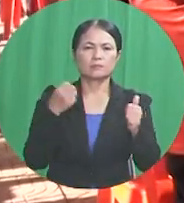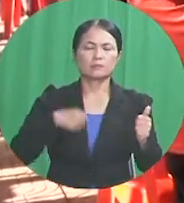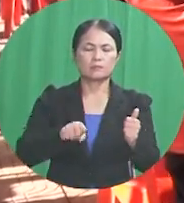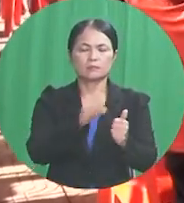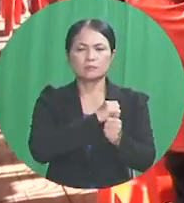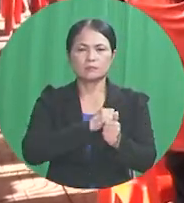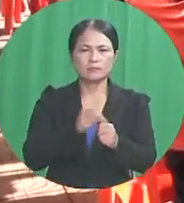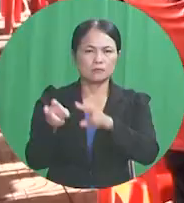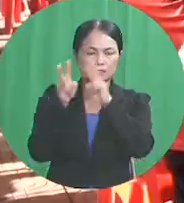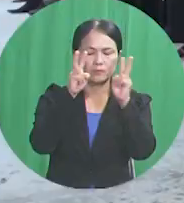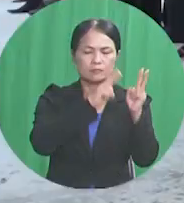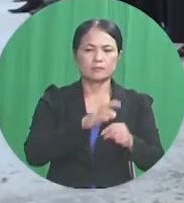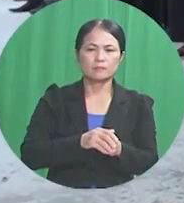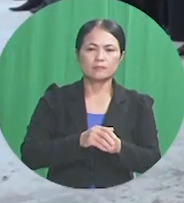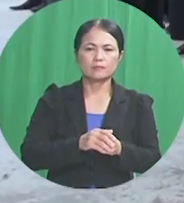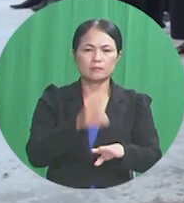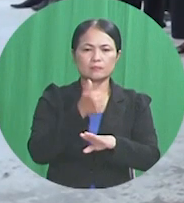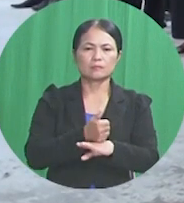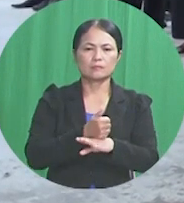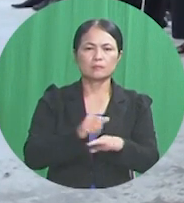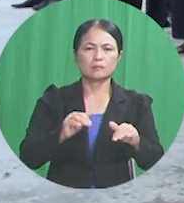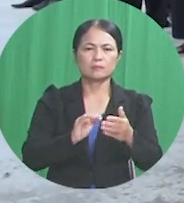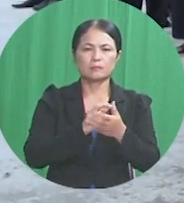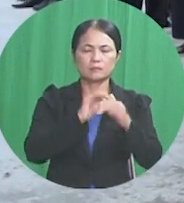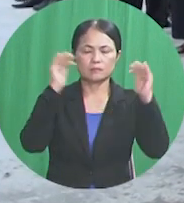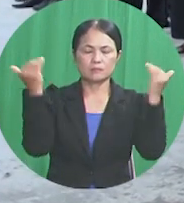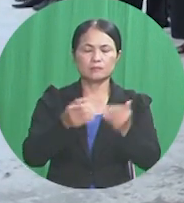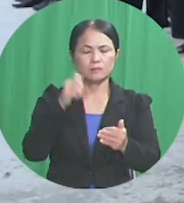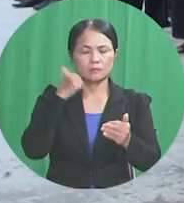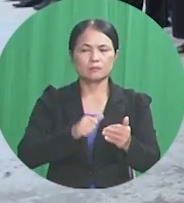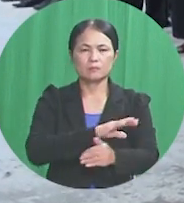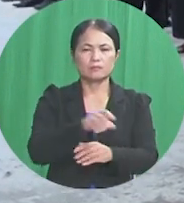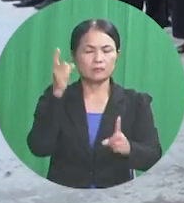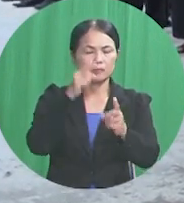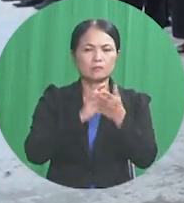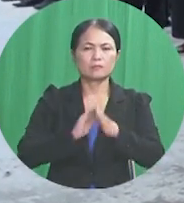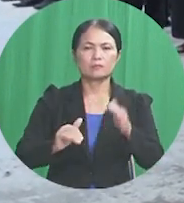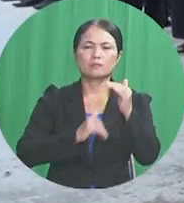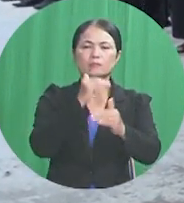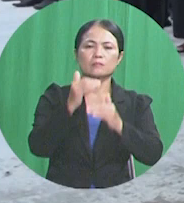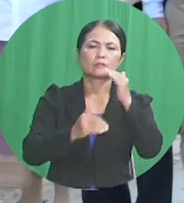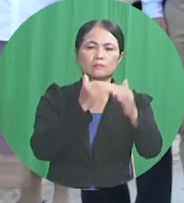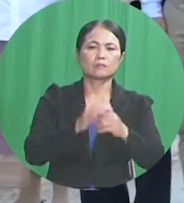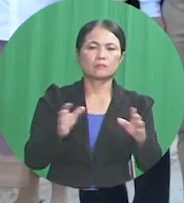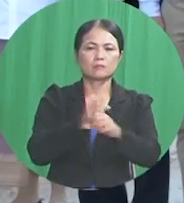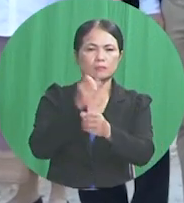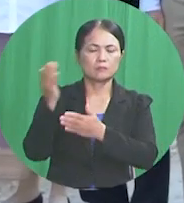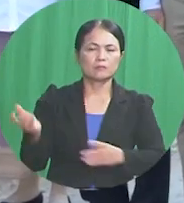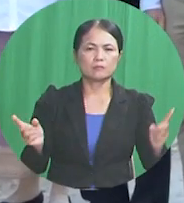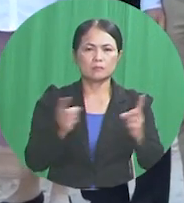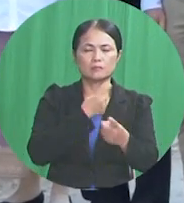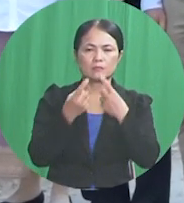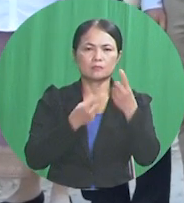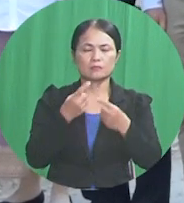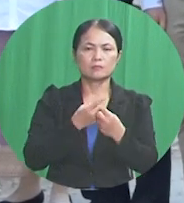ภีนังอธิการกิจนังเจียประเทศสมาคมเนรีกัมพูชีดำใบสันติภาพนังอภิวัตบานเอ็นเจนจูบสำเนาส